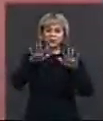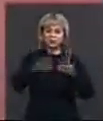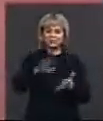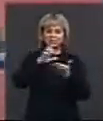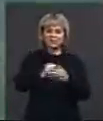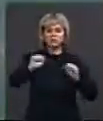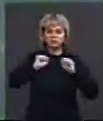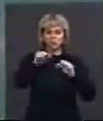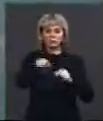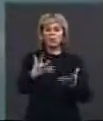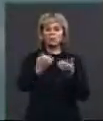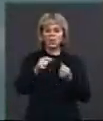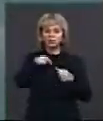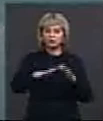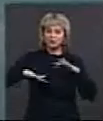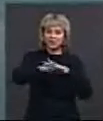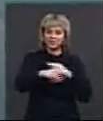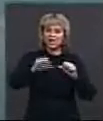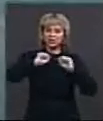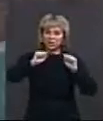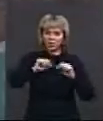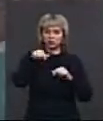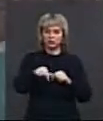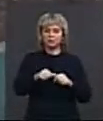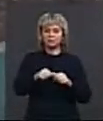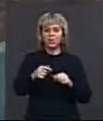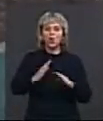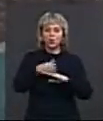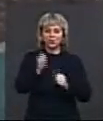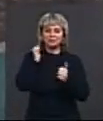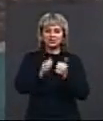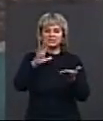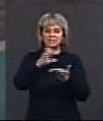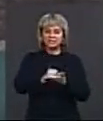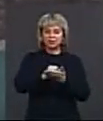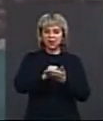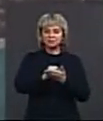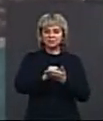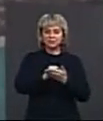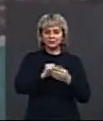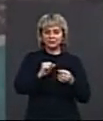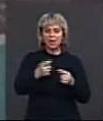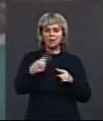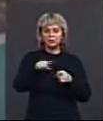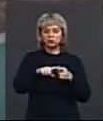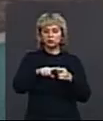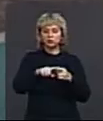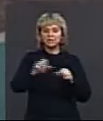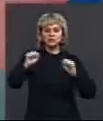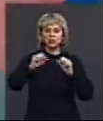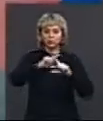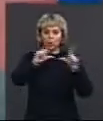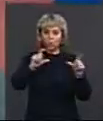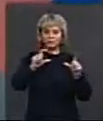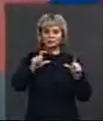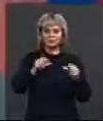для занятий спортом. И получилась площадка с тренажерами. Ходим, часто занимаемся, потому что